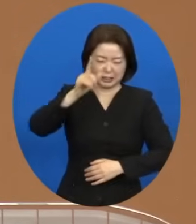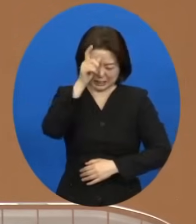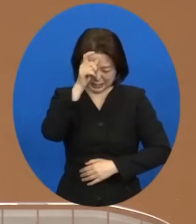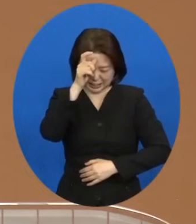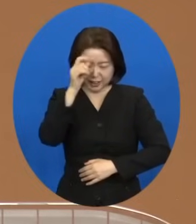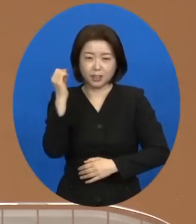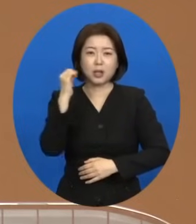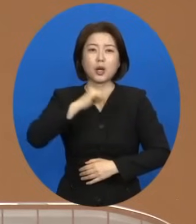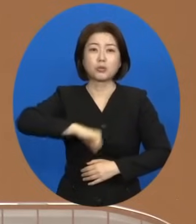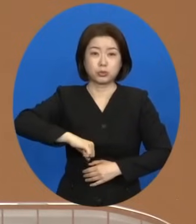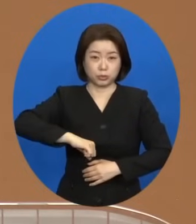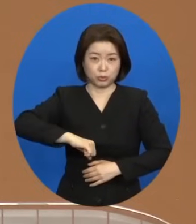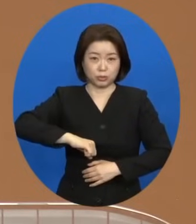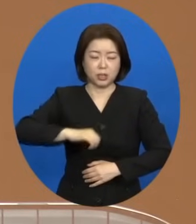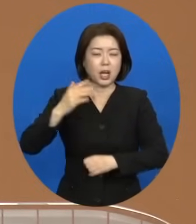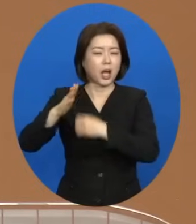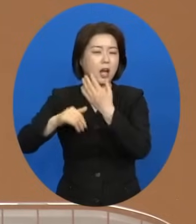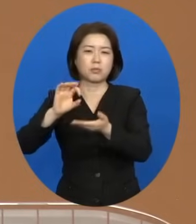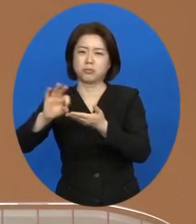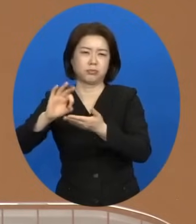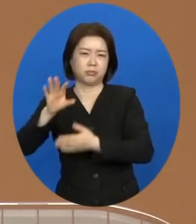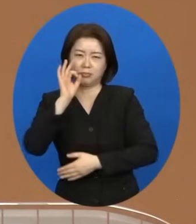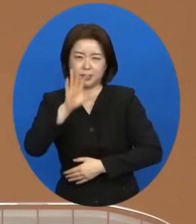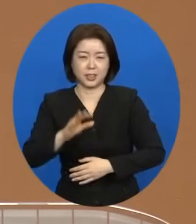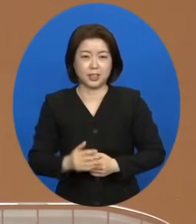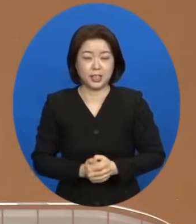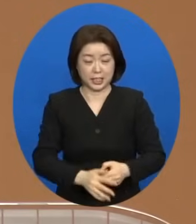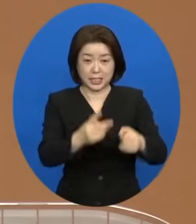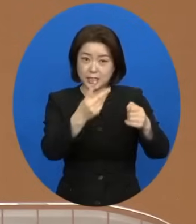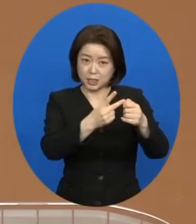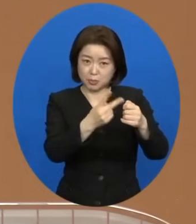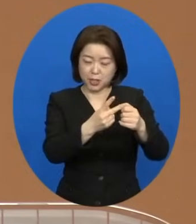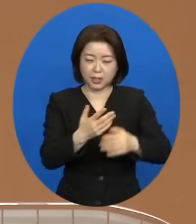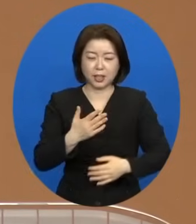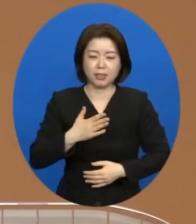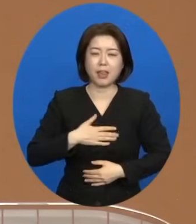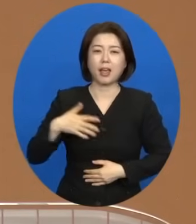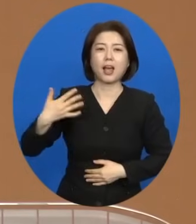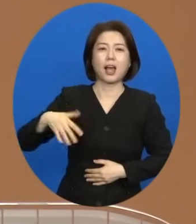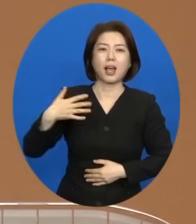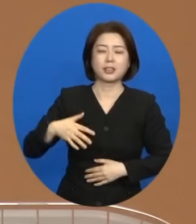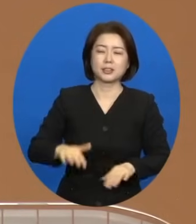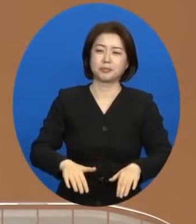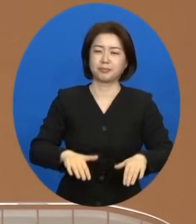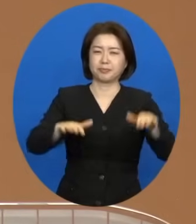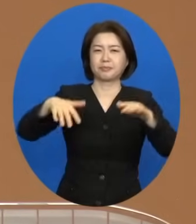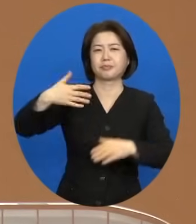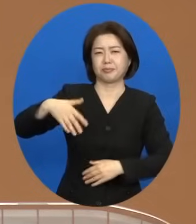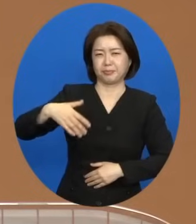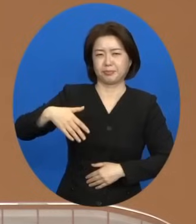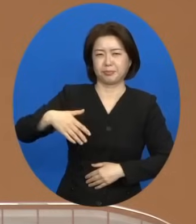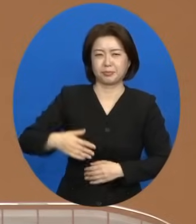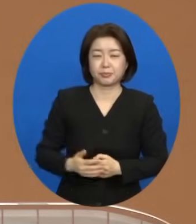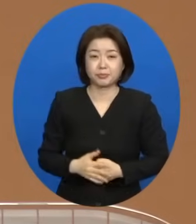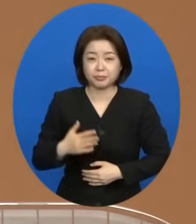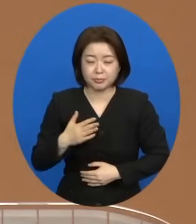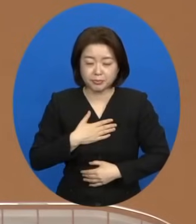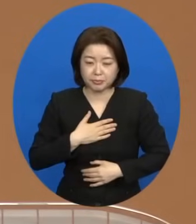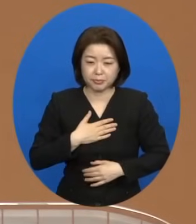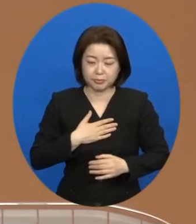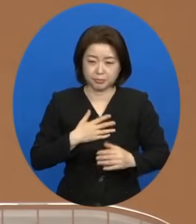불순종은 하나님 쓰실 수가 없어요 또 한 가지는 오늘 말씀이 이대로 내가 아직 잘하지 못했구나 내가 아직